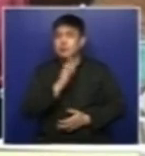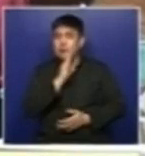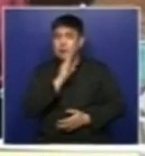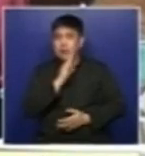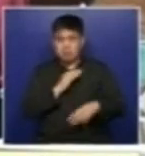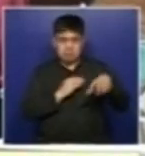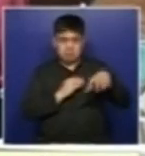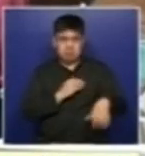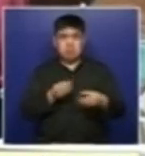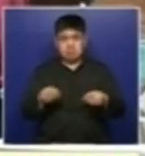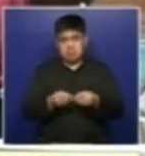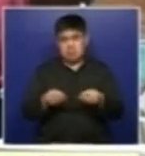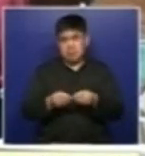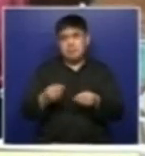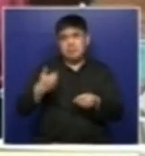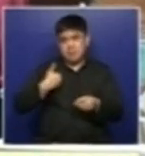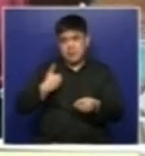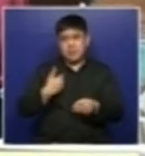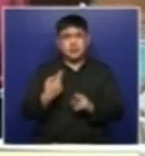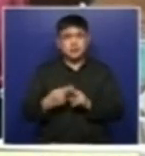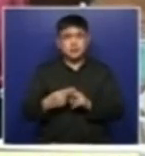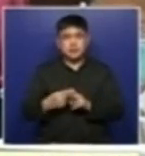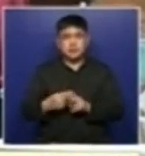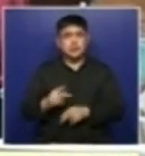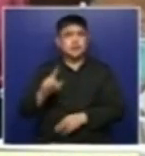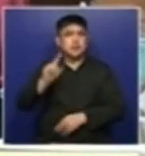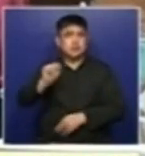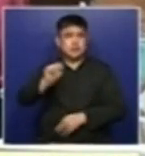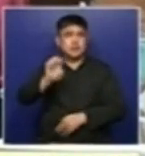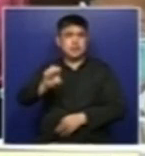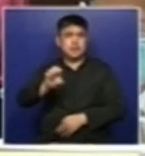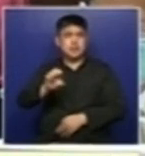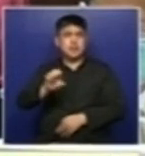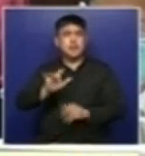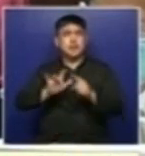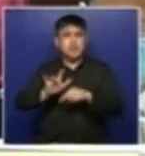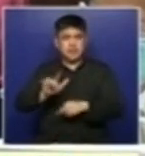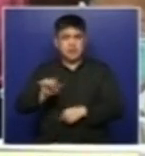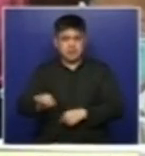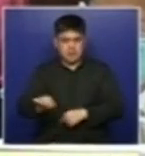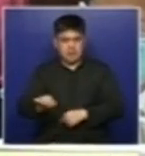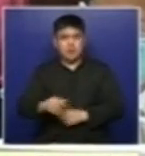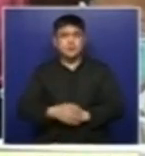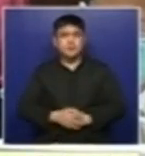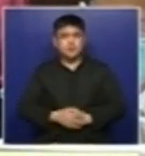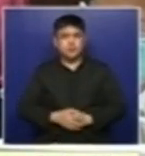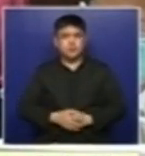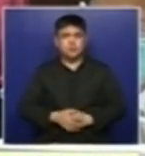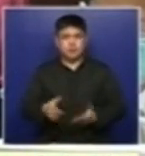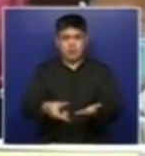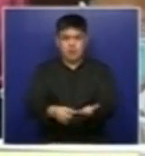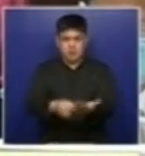ริงบ่อนของนายตีเนี่ยครับหรือเฮียตีเนี่ยนะครับจริงเนี่ยให้ส่งเรื่องมาให้ท่